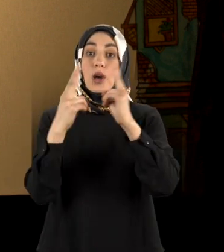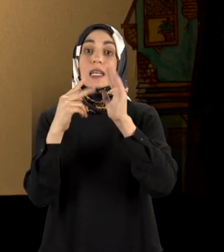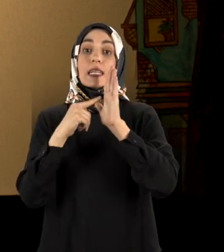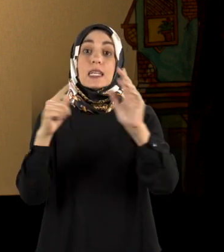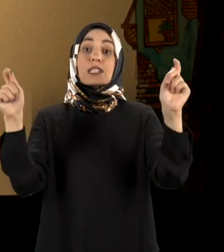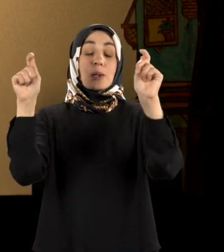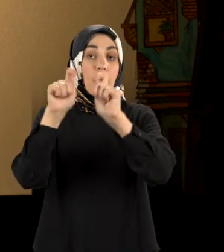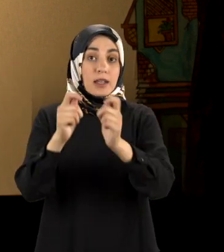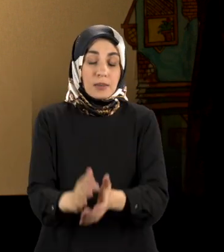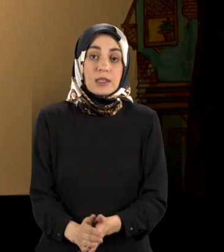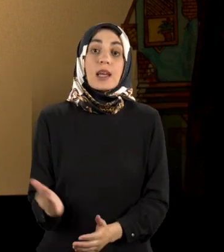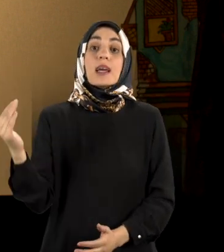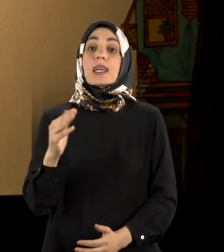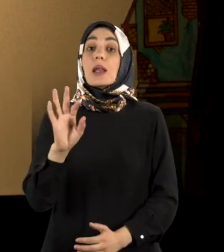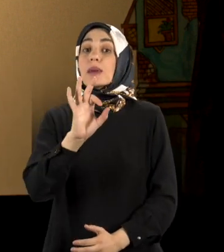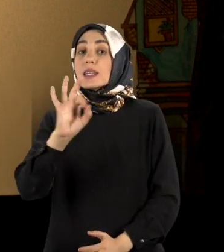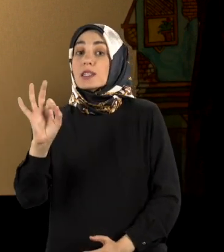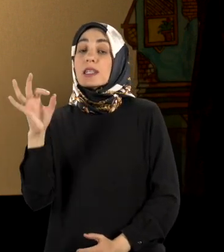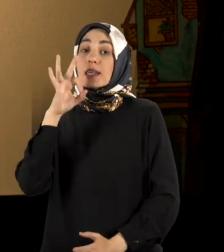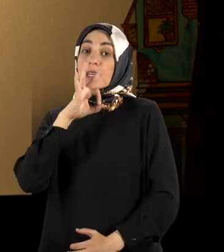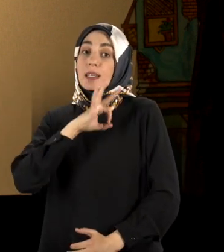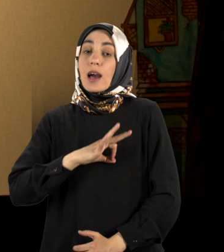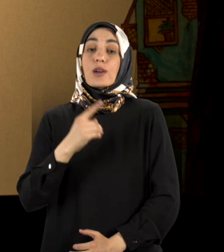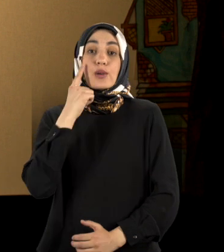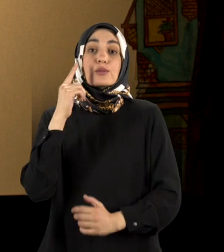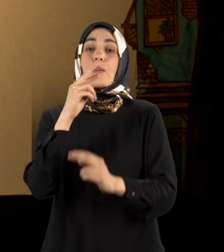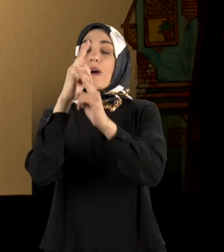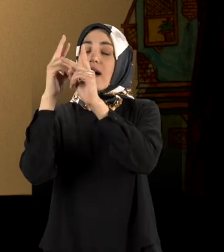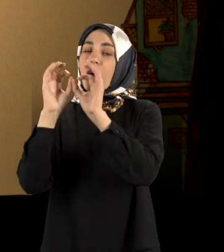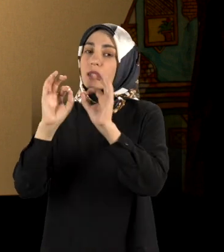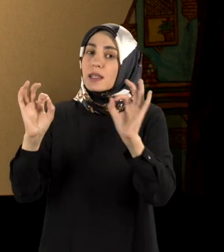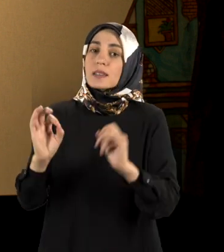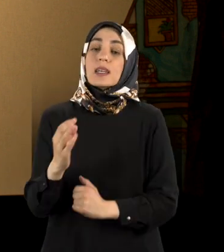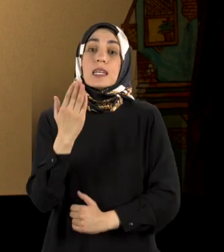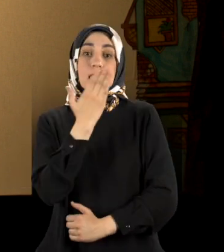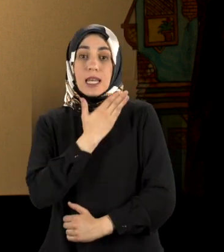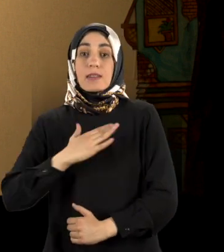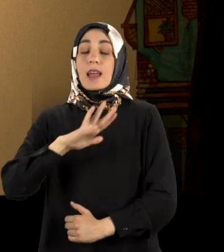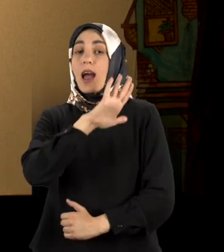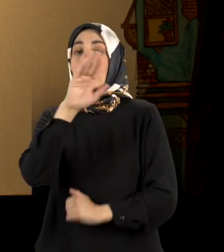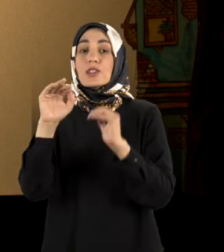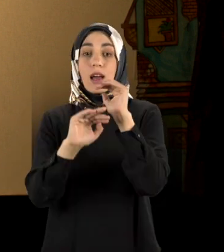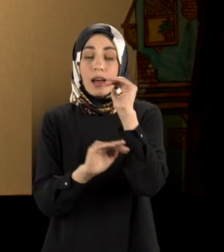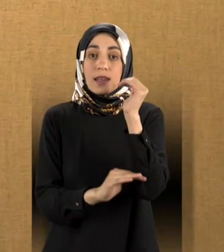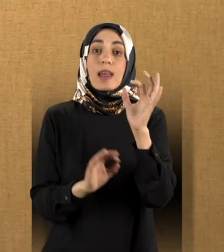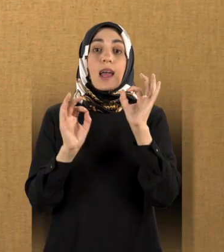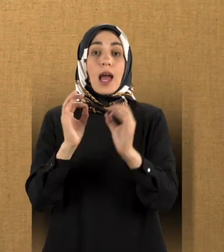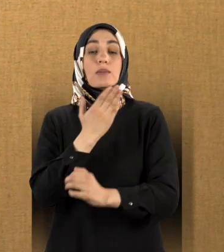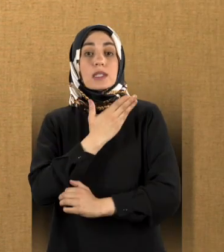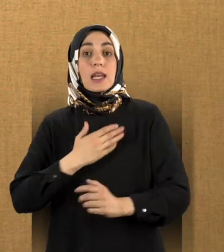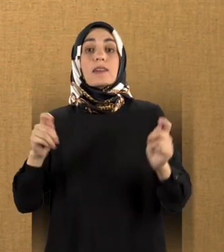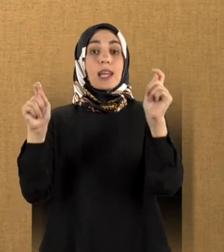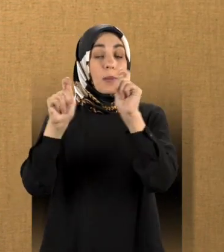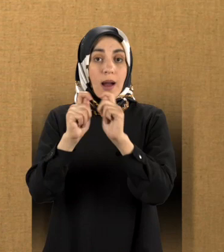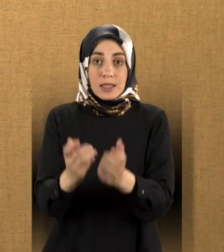sal dünyadan İzmir perdemiz gelmedi hiç kimse kâra gözüme hayran diye sevgidir her bir